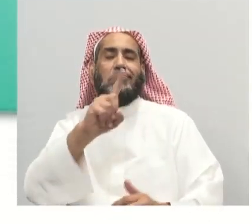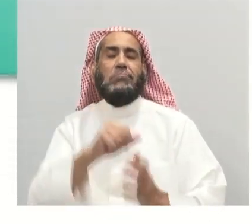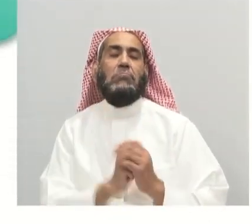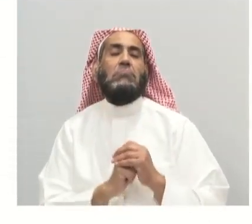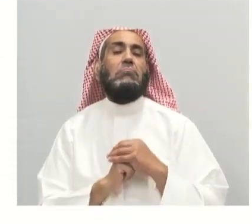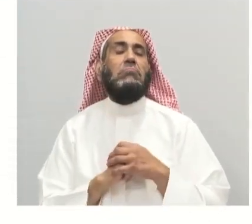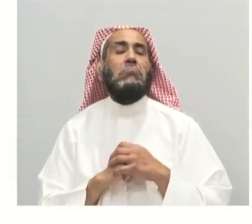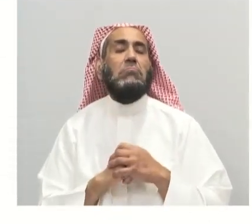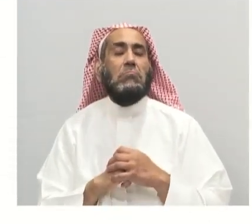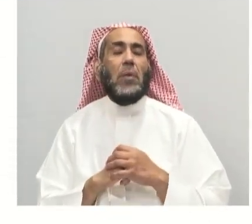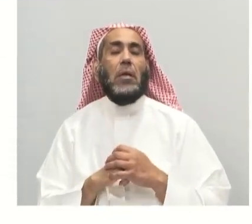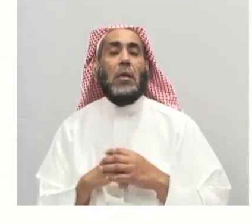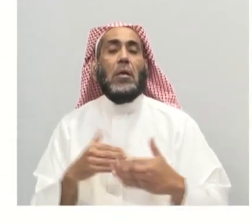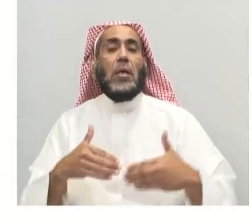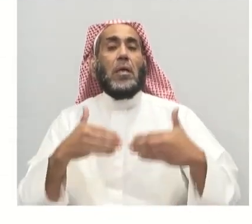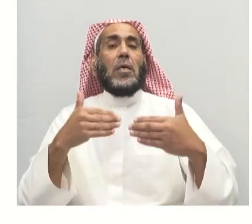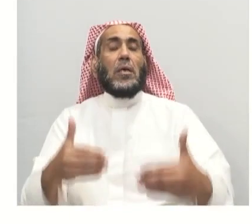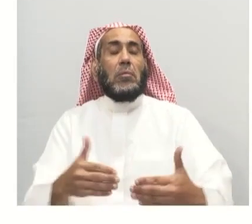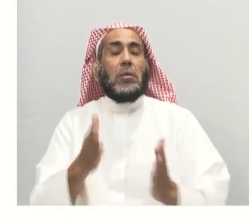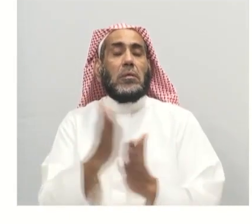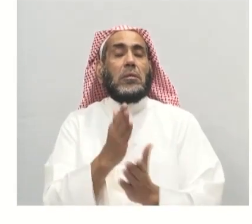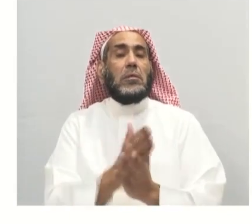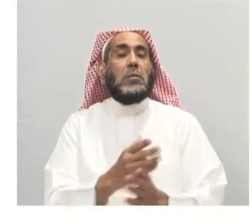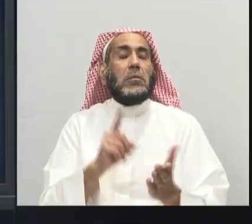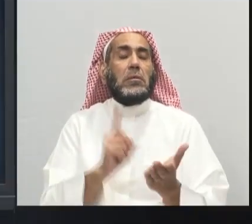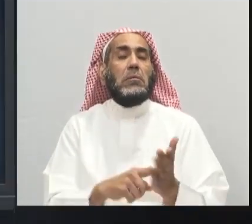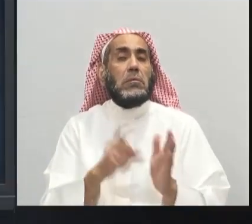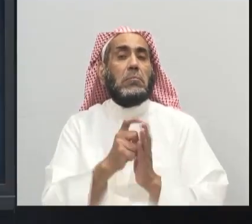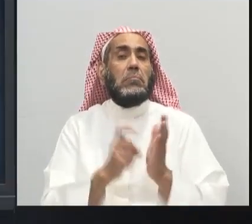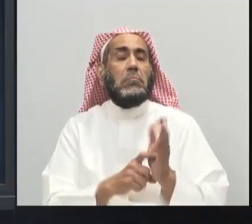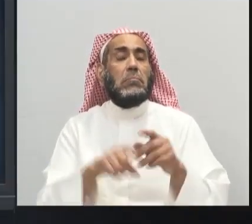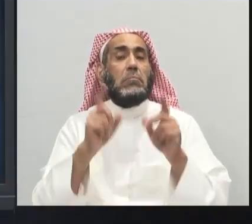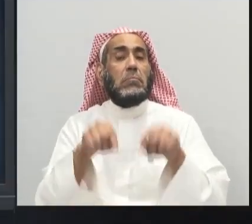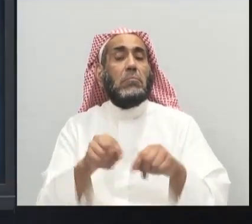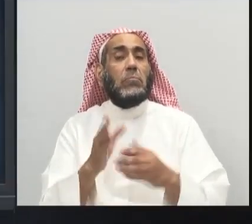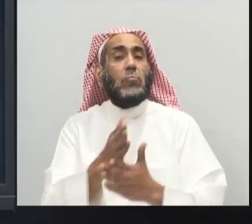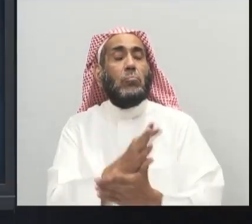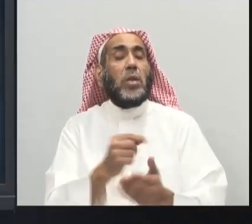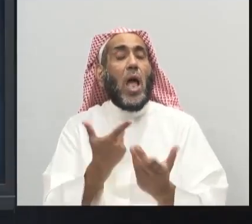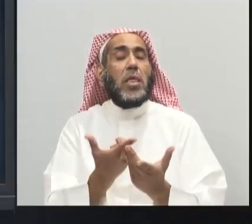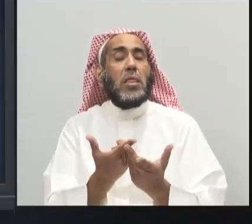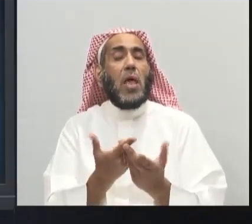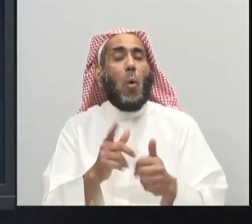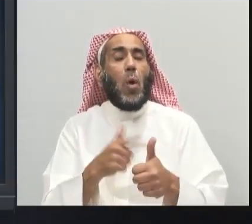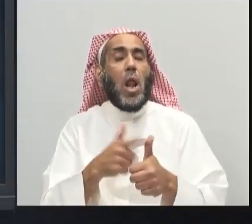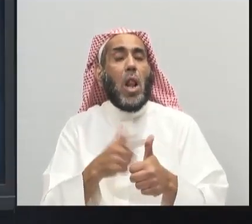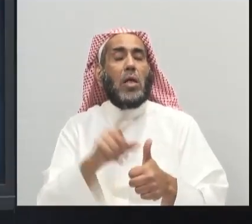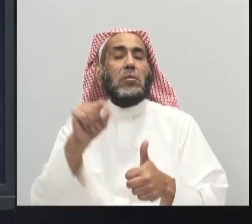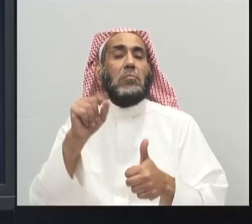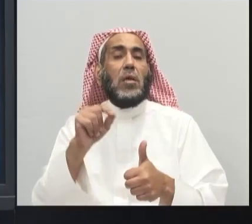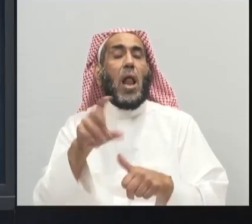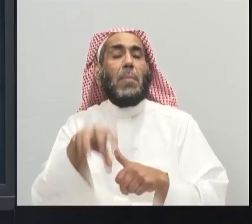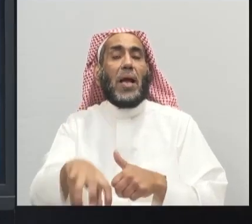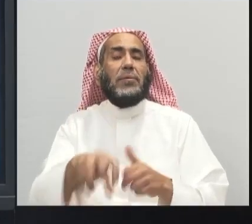للقانون نستكمل نطاق تطبيق القانون ذكرنا الان نطاق تطبيق القانون من حيث ماذا احسنتم من